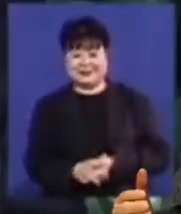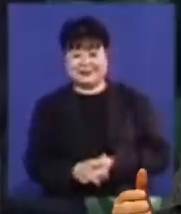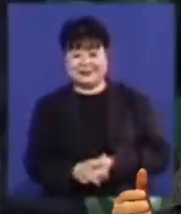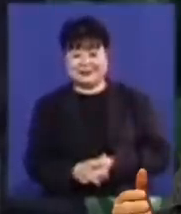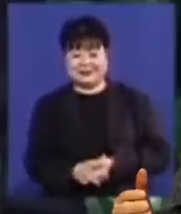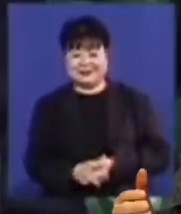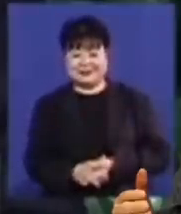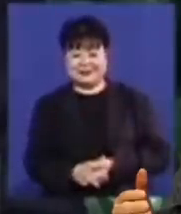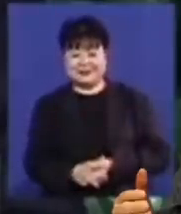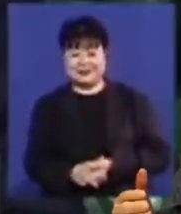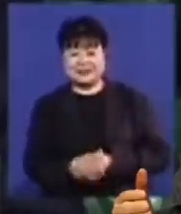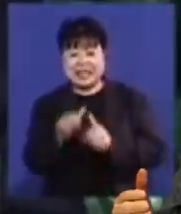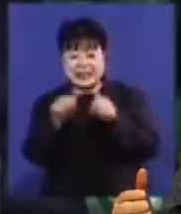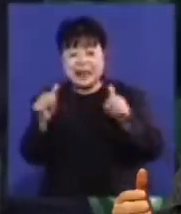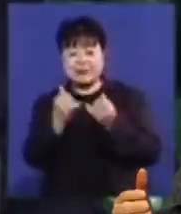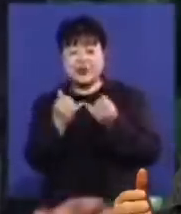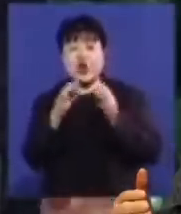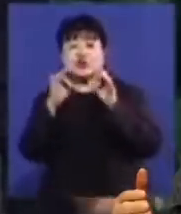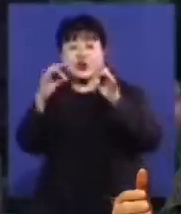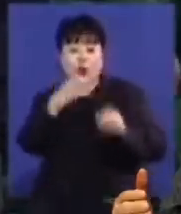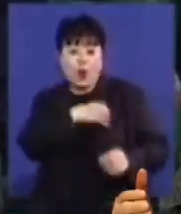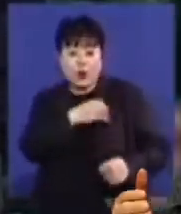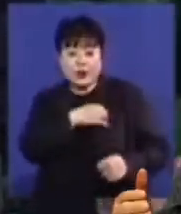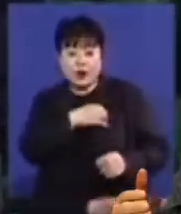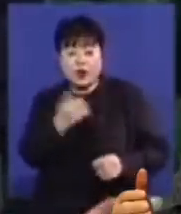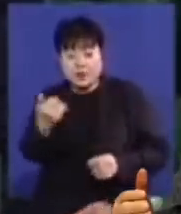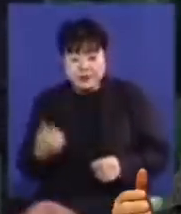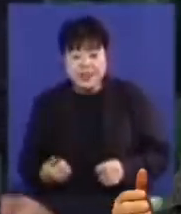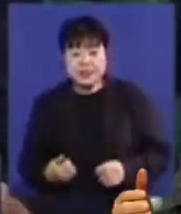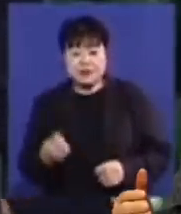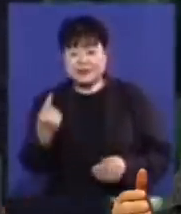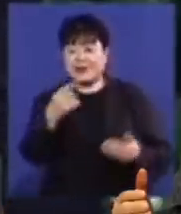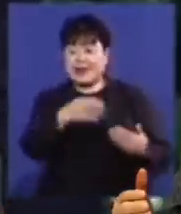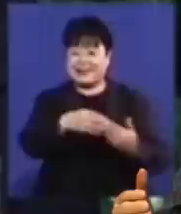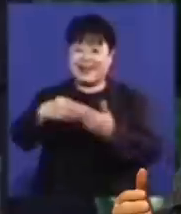우리 남녀 선교회 회원들 와서 벌써 안내하고